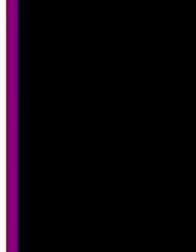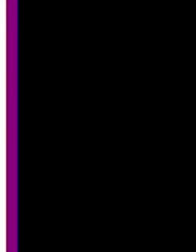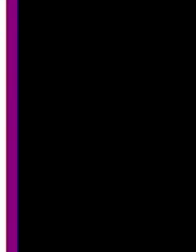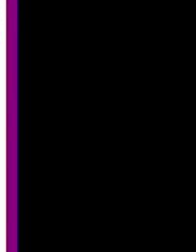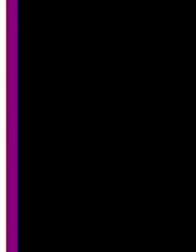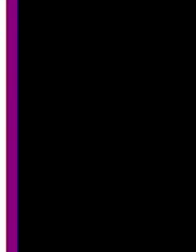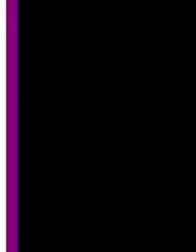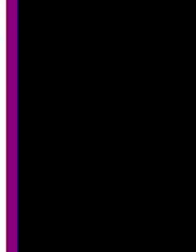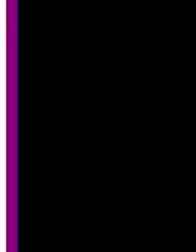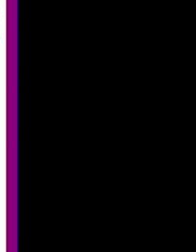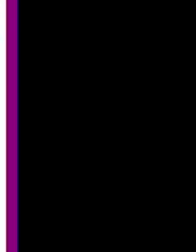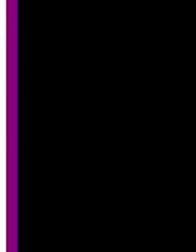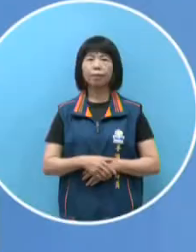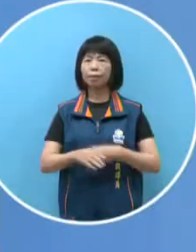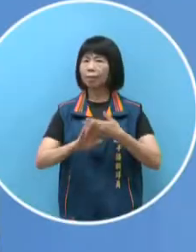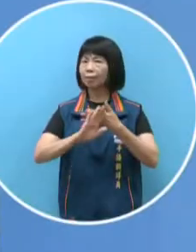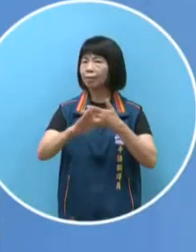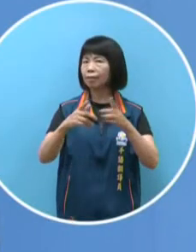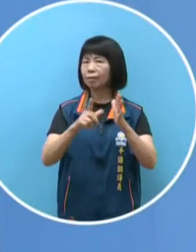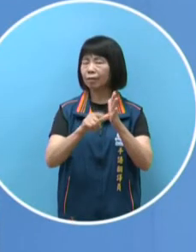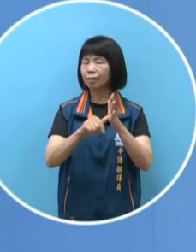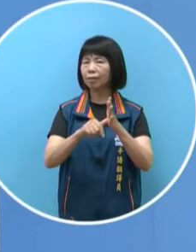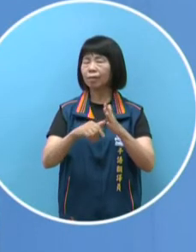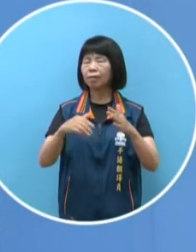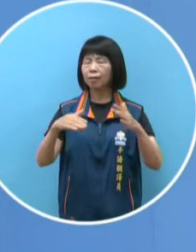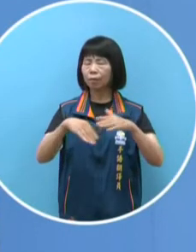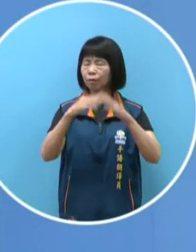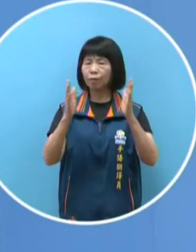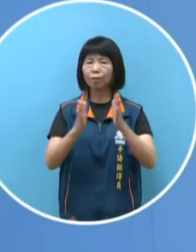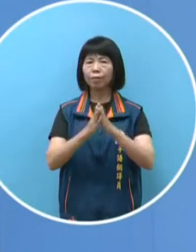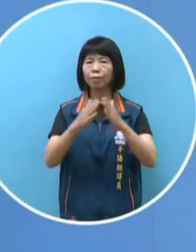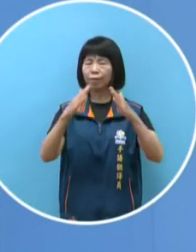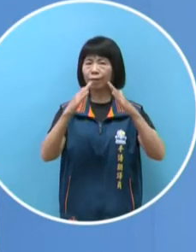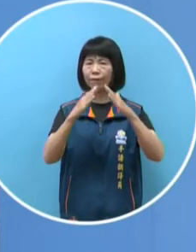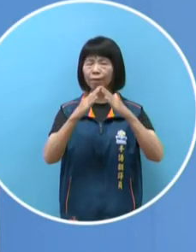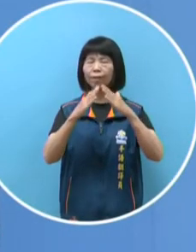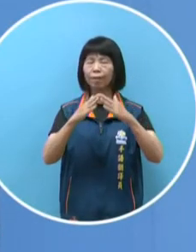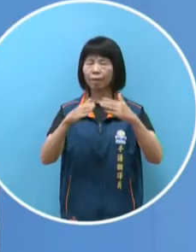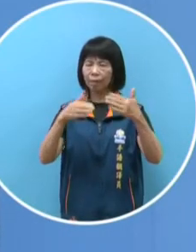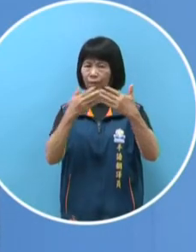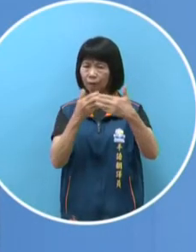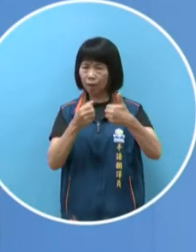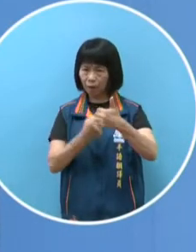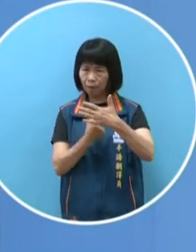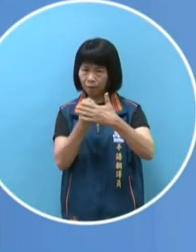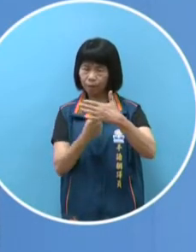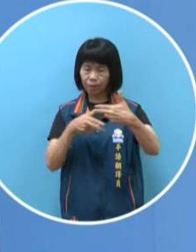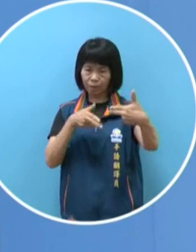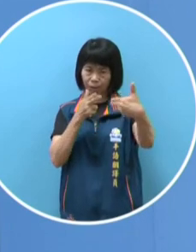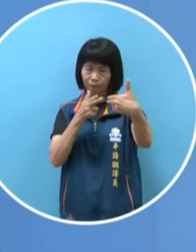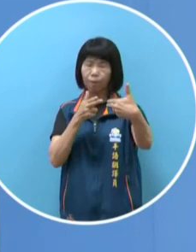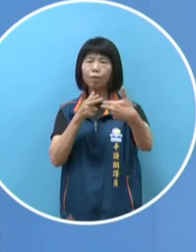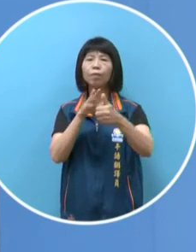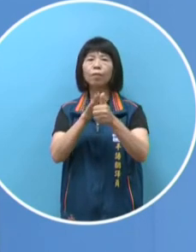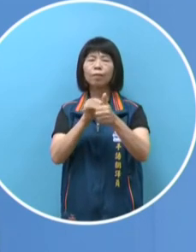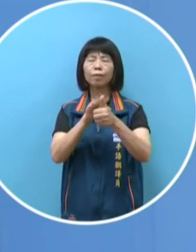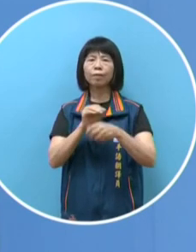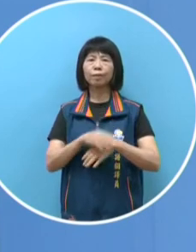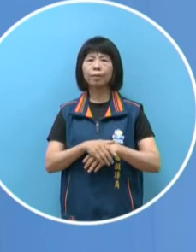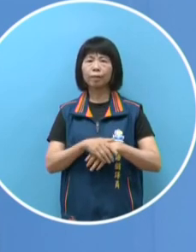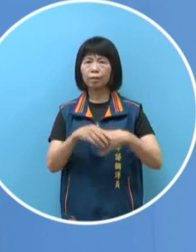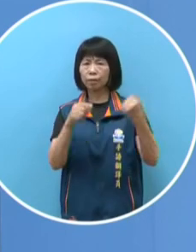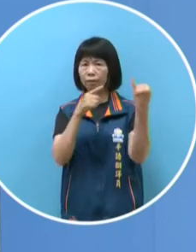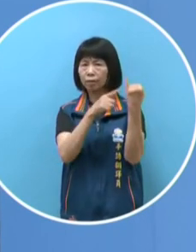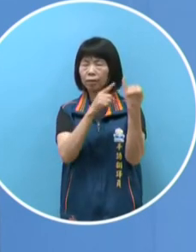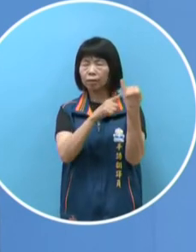家隔离。那其他时间都是刚才讲在远距教学。因此这个案呢他的目前